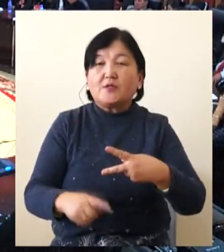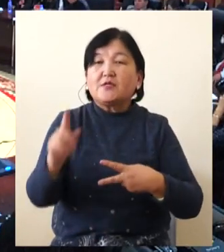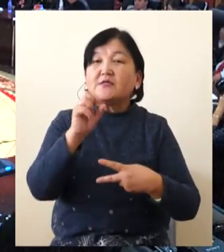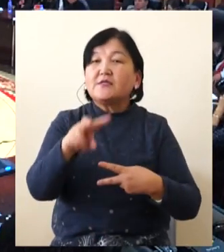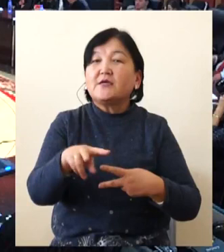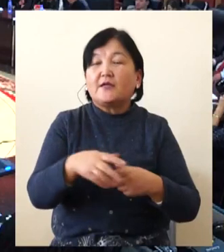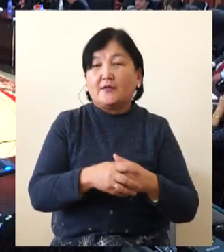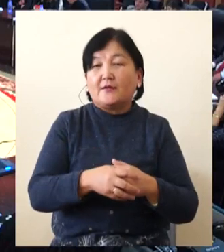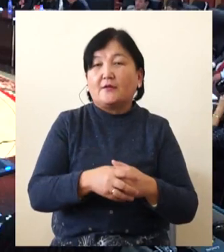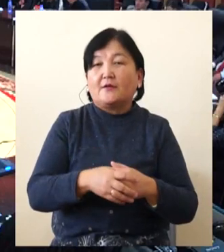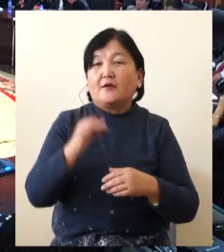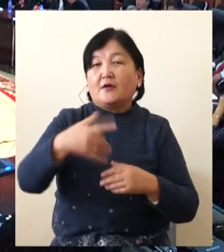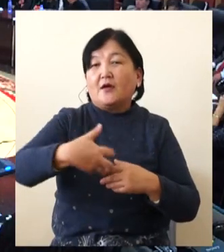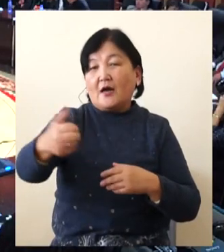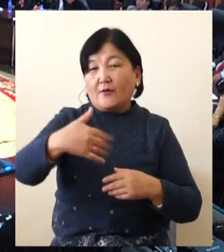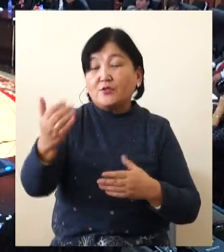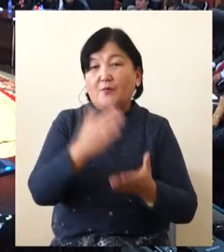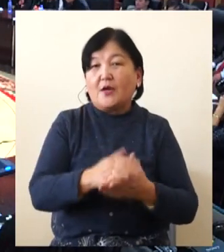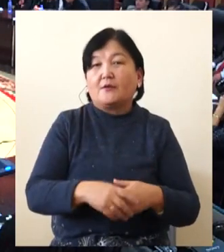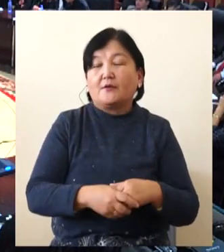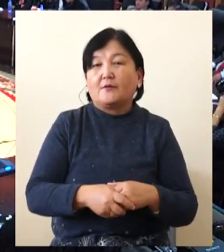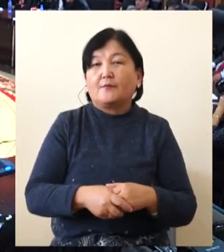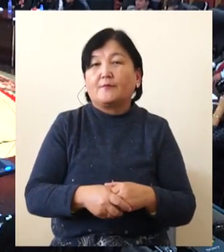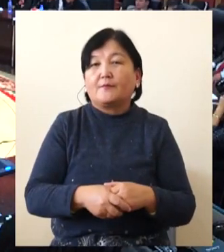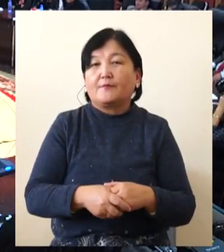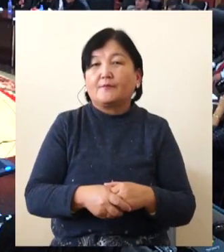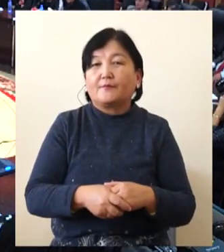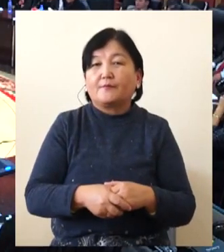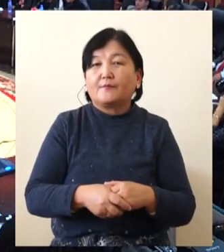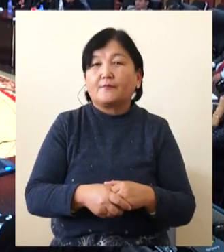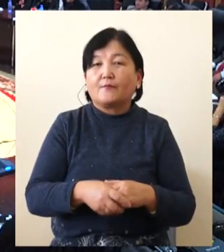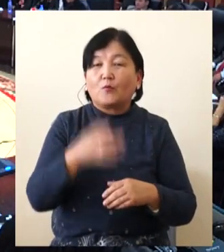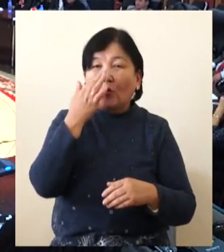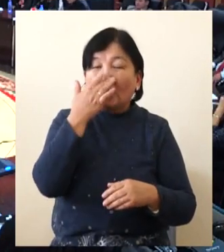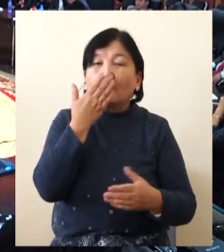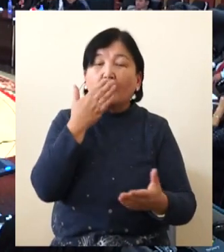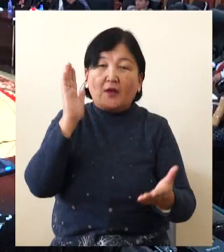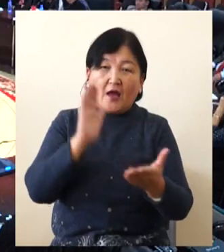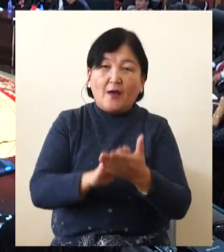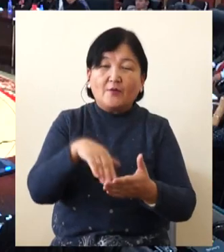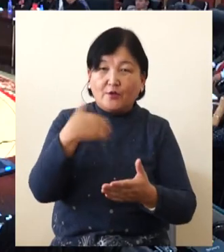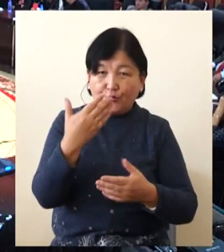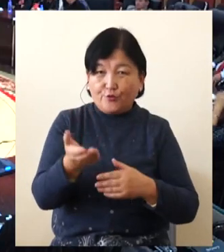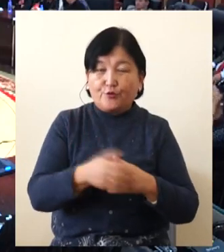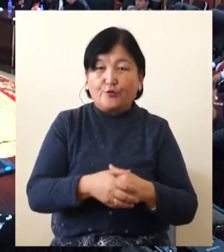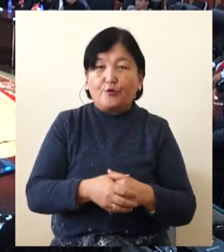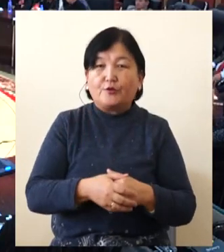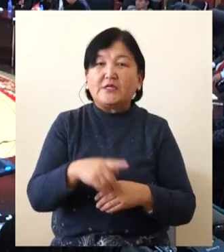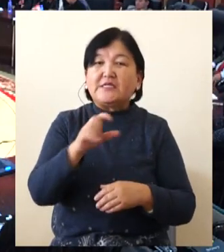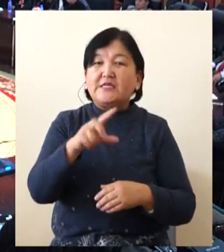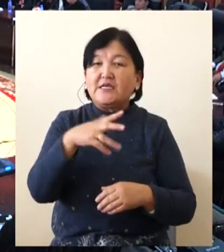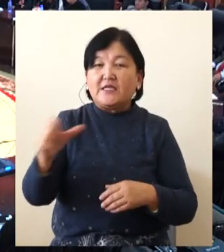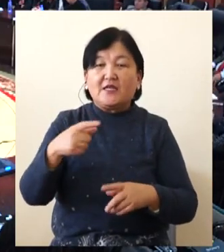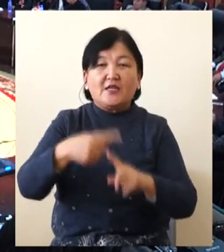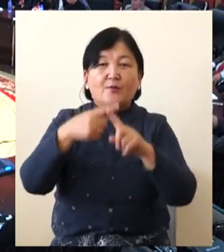зээл одоо Монгол их зээл үлдээ байгаа тийм. Тэгэхээр одоо бодлоо амар зүгээр баян одоос